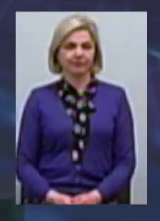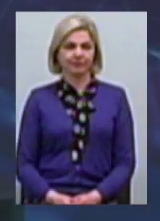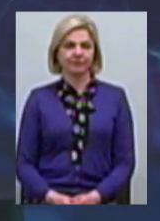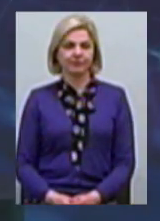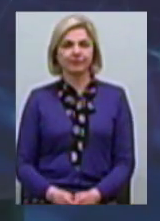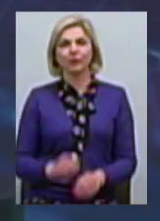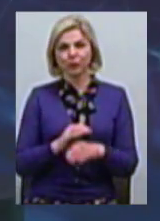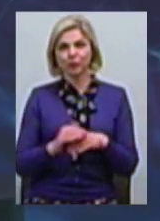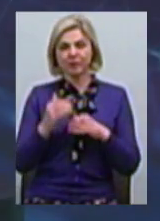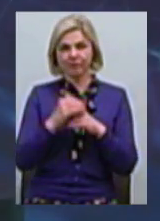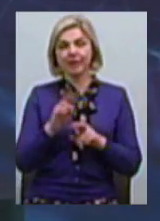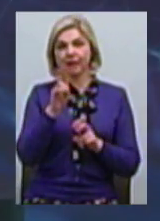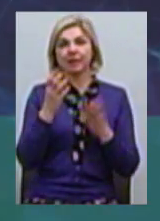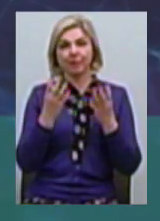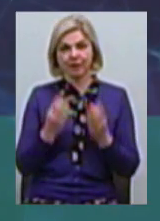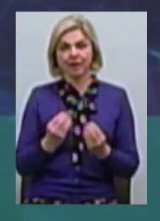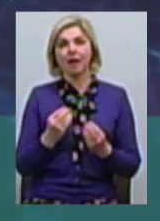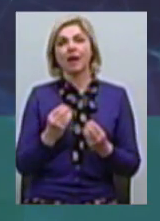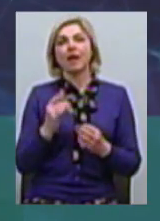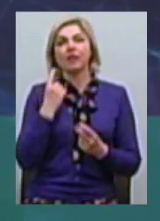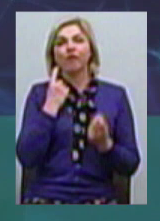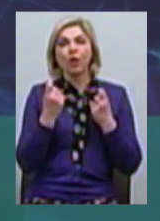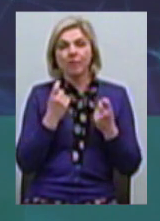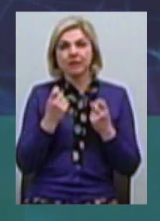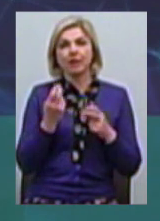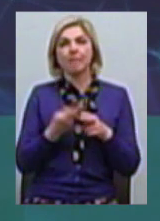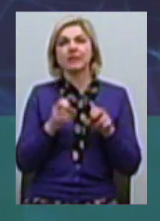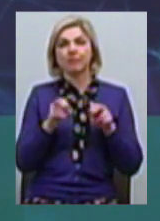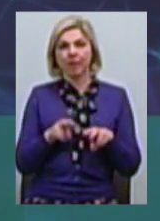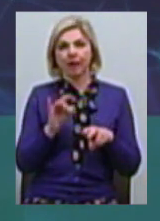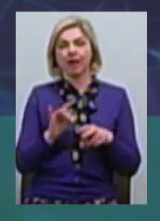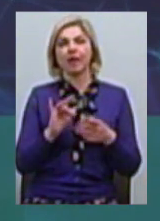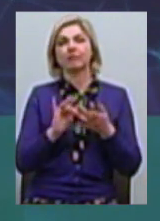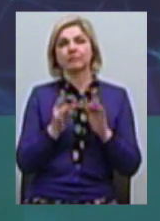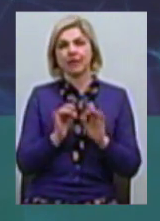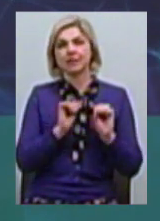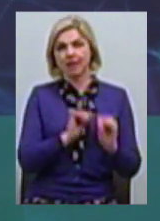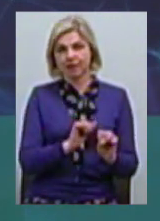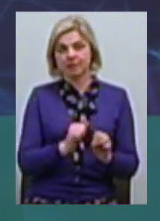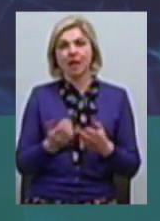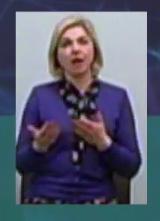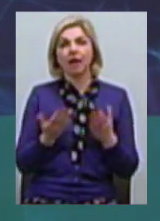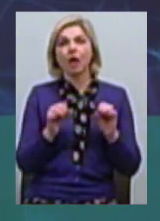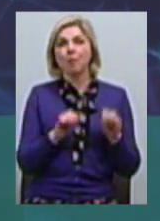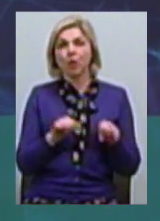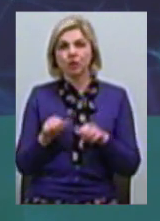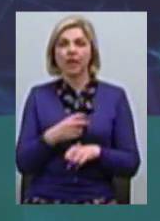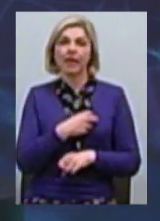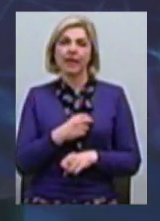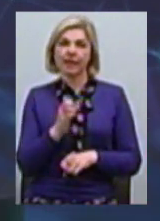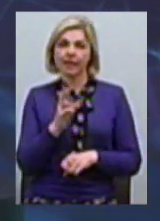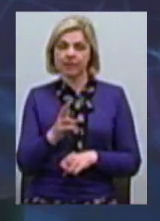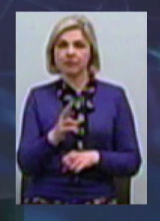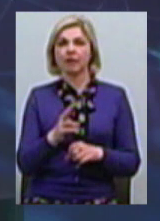Добрий вечір, це тема дня, а тема нашого ефіру – інформаційна безпека та кіберзахист. Які можливості та ризики несе в собі